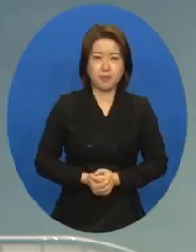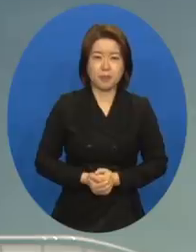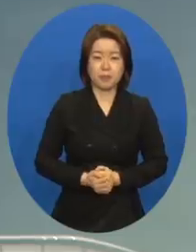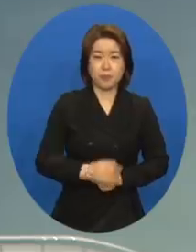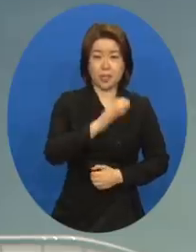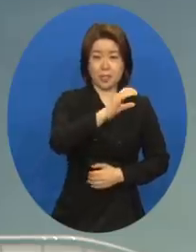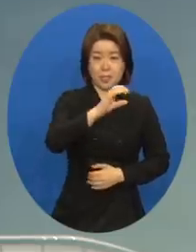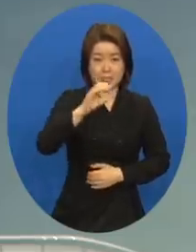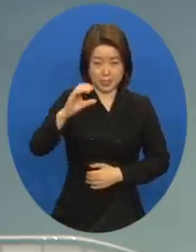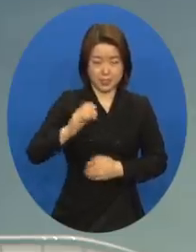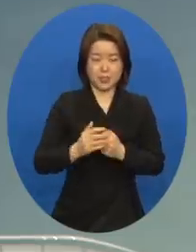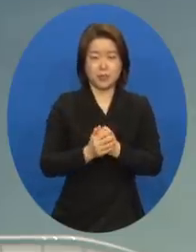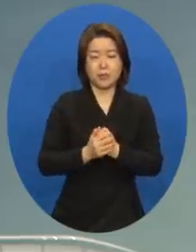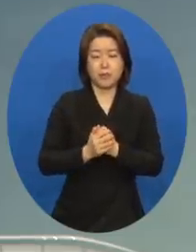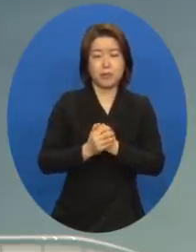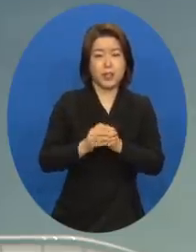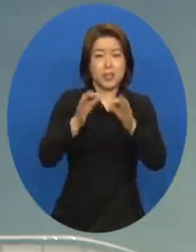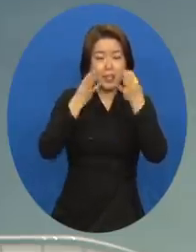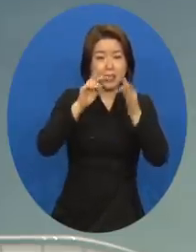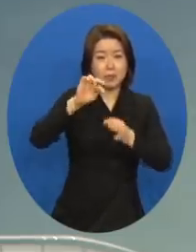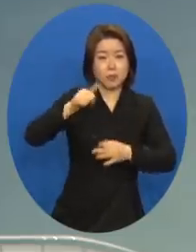CCC의 김중근 목사님